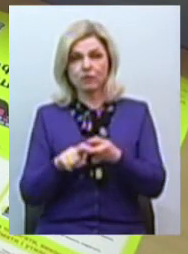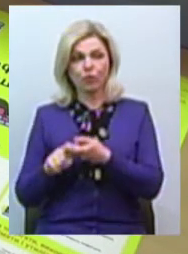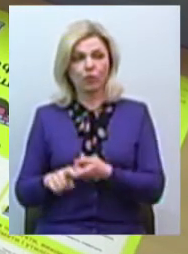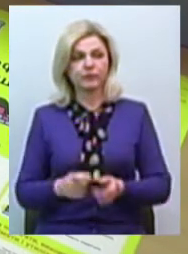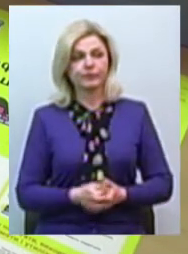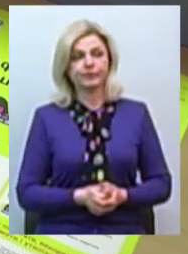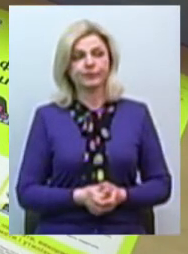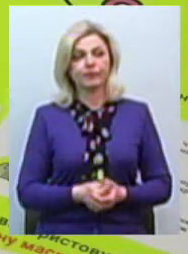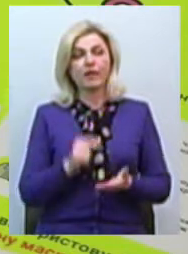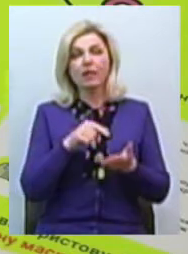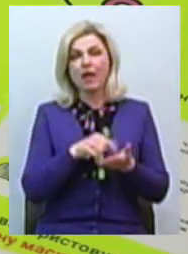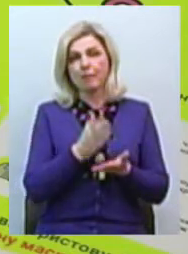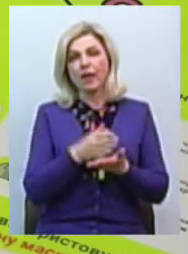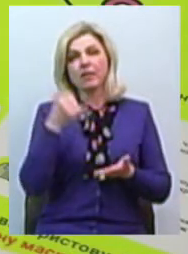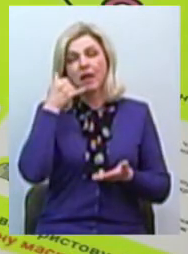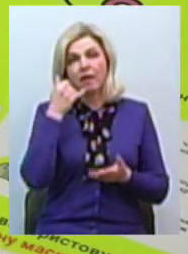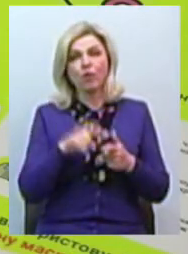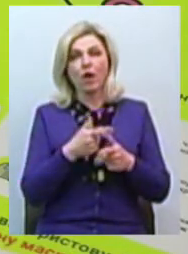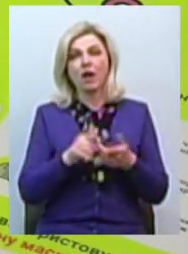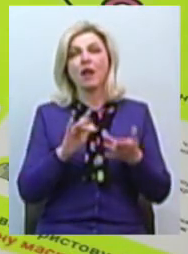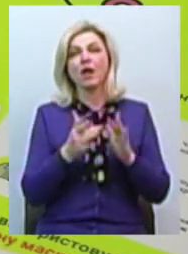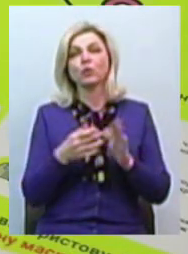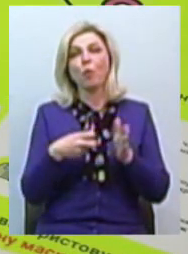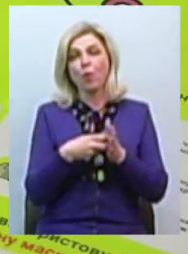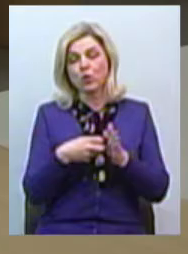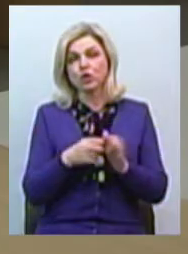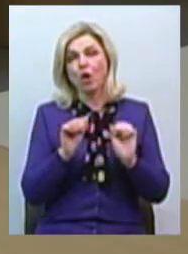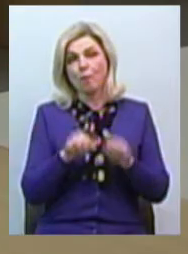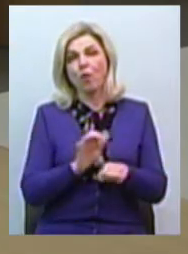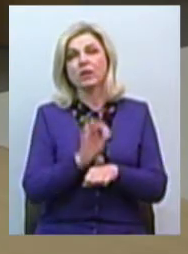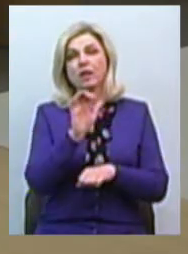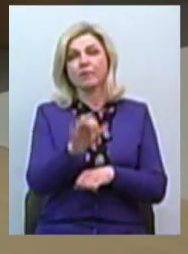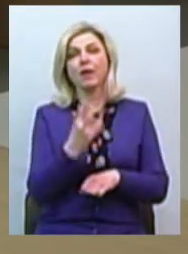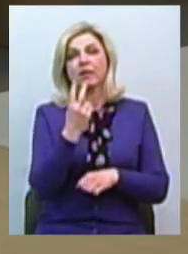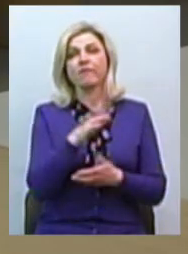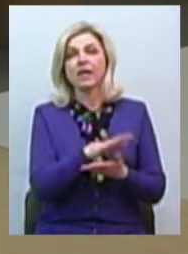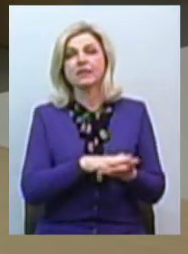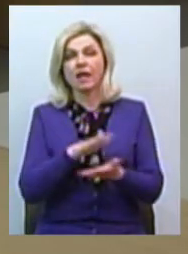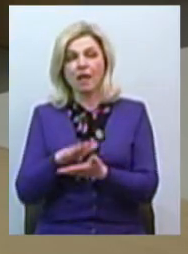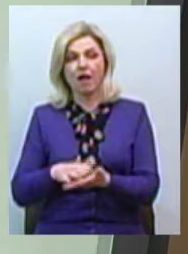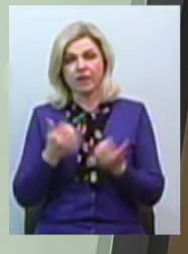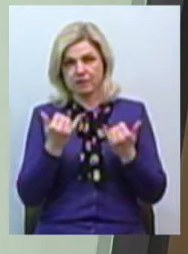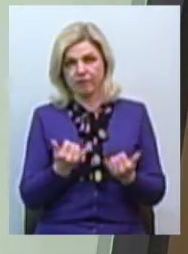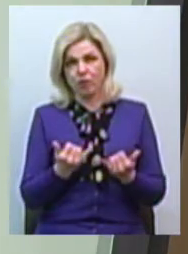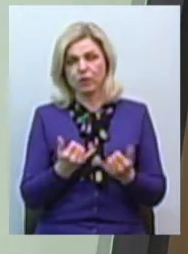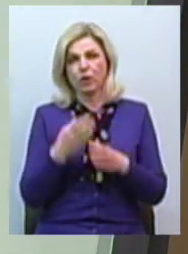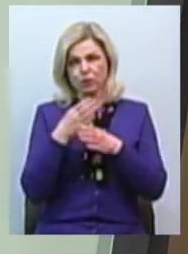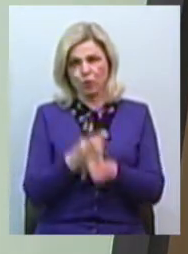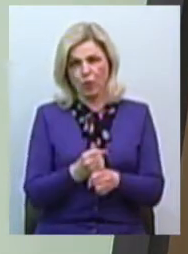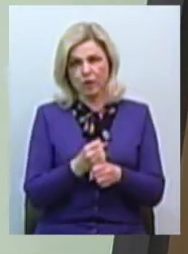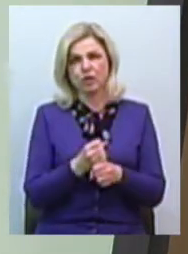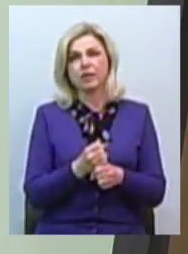там телефон або є електронна пошта. Вони можуть надіслати 2 заяви, спрощена у нас сьогодні система